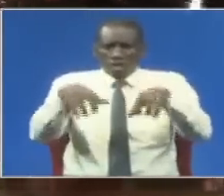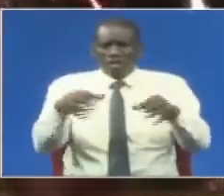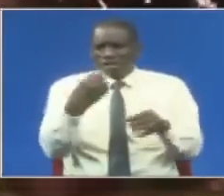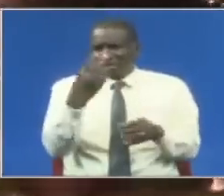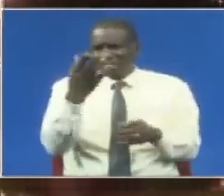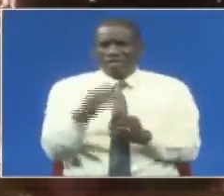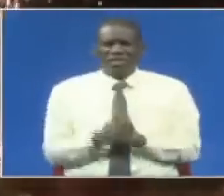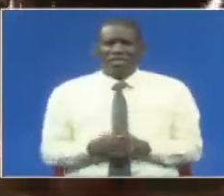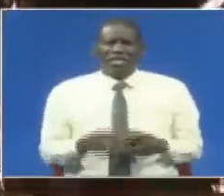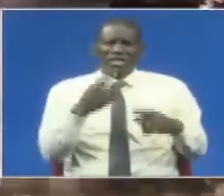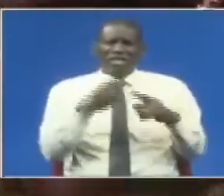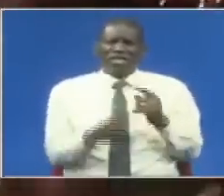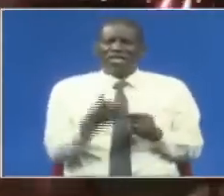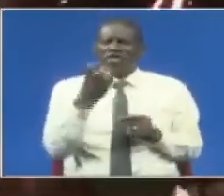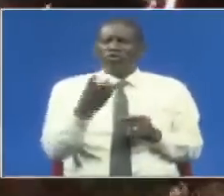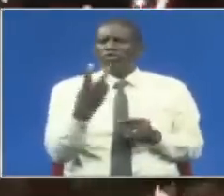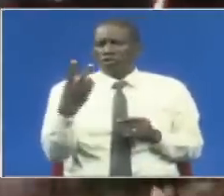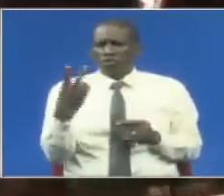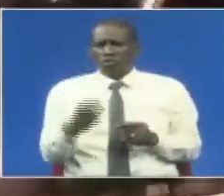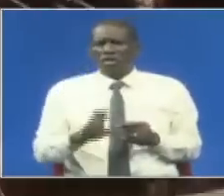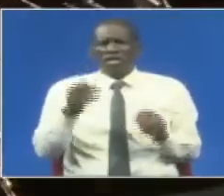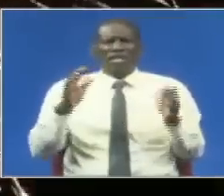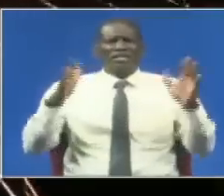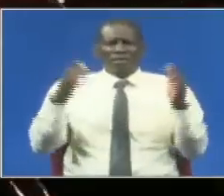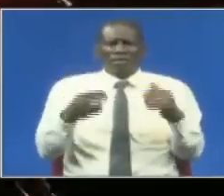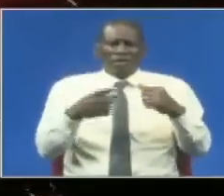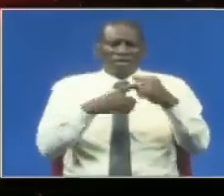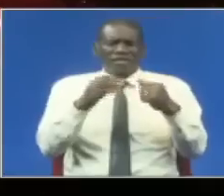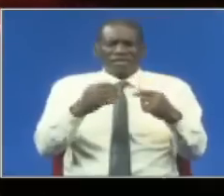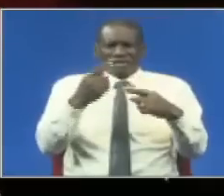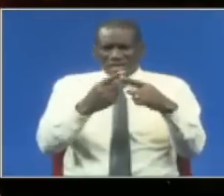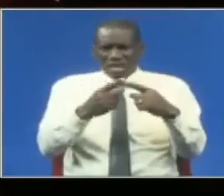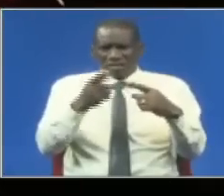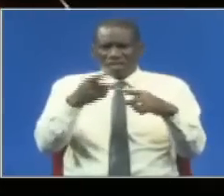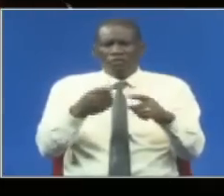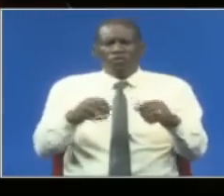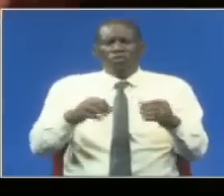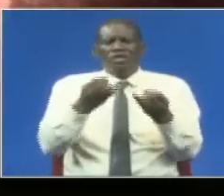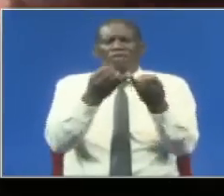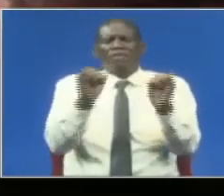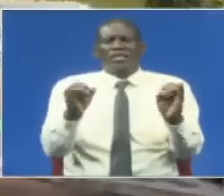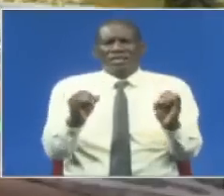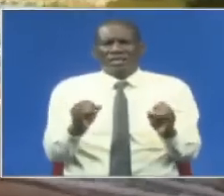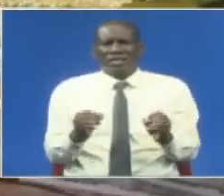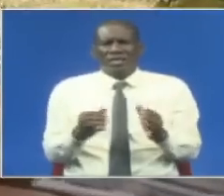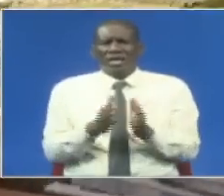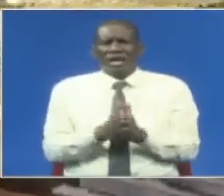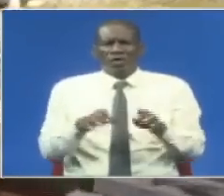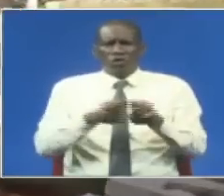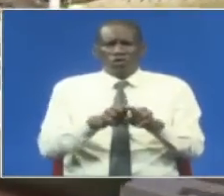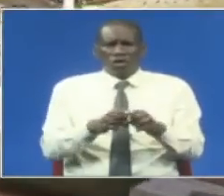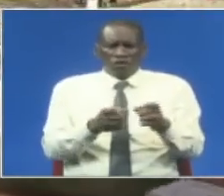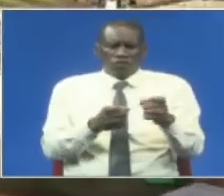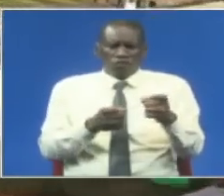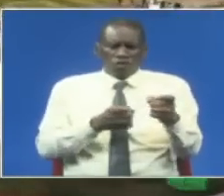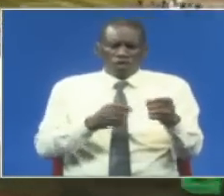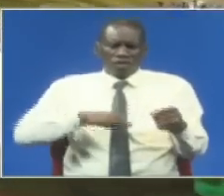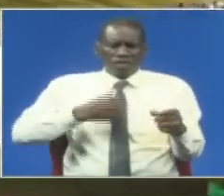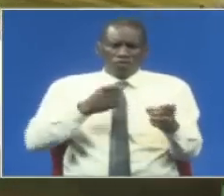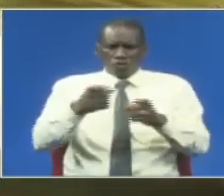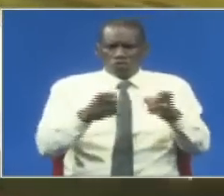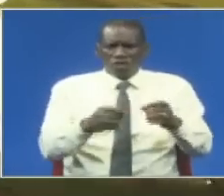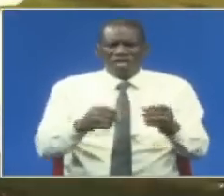Mwaka 2022 Kenya inaadhimisha miaka 60 tangu kujinyakulia uhuru na kujipatia madaraka, historia ambayo